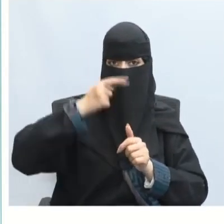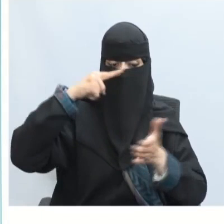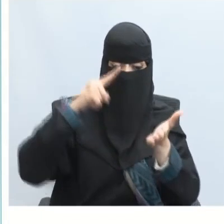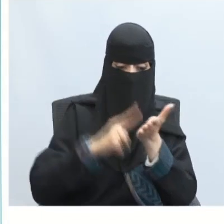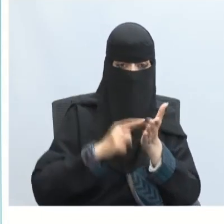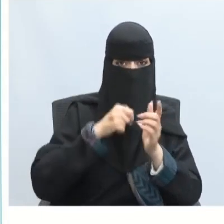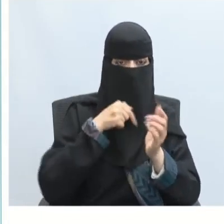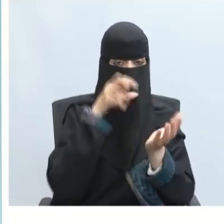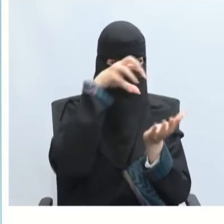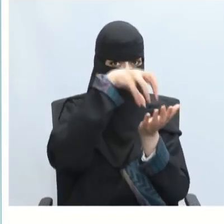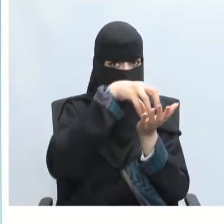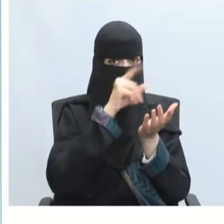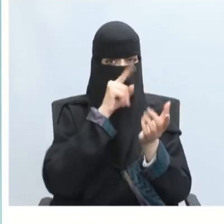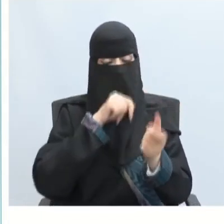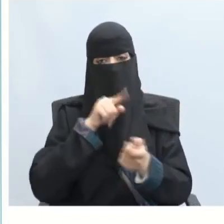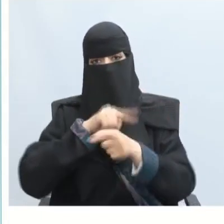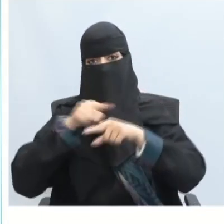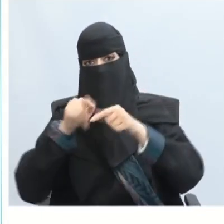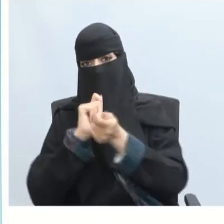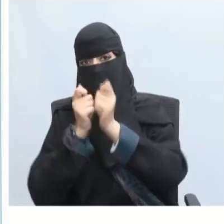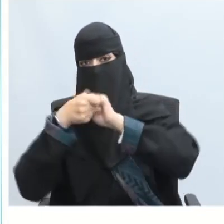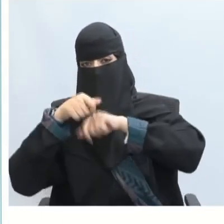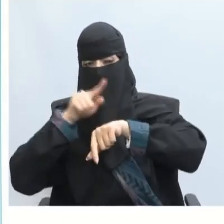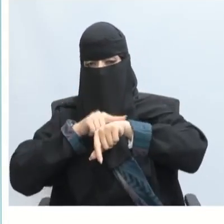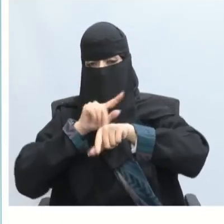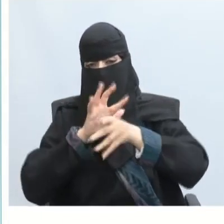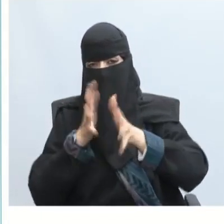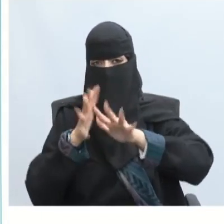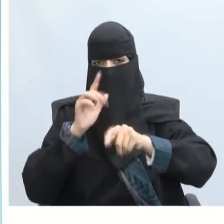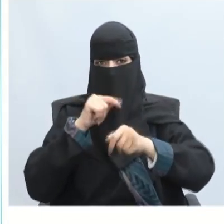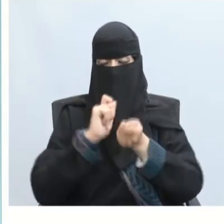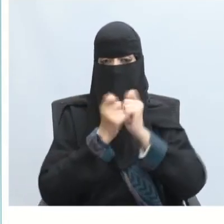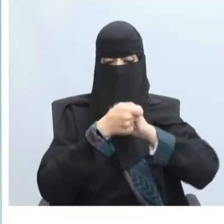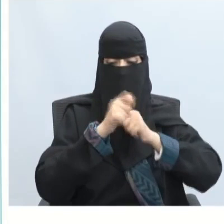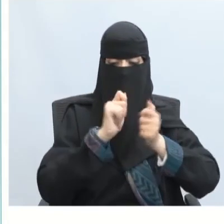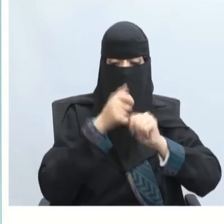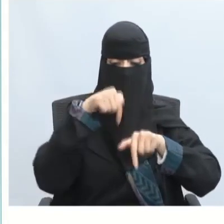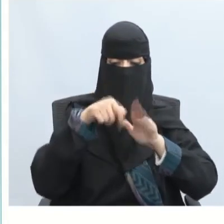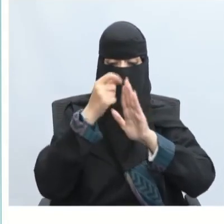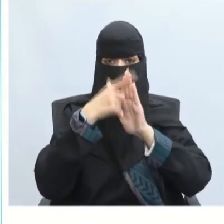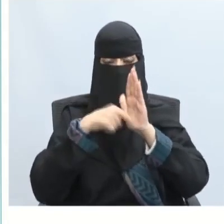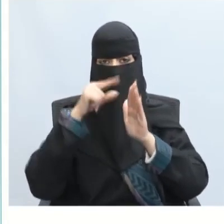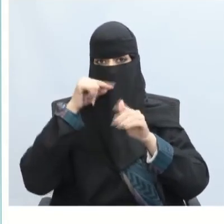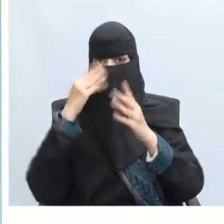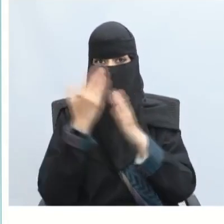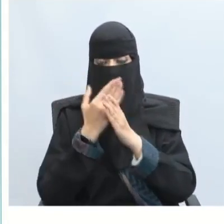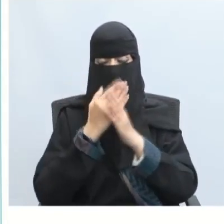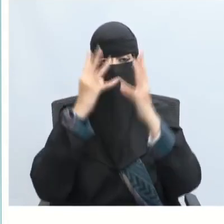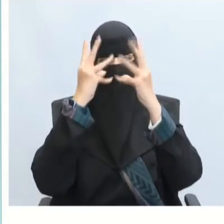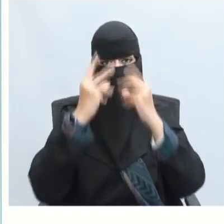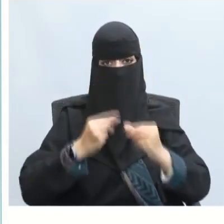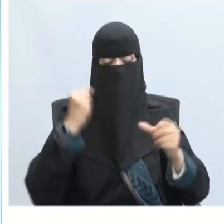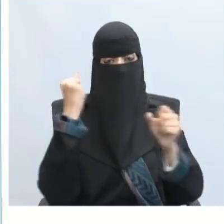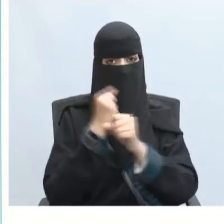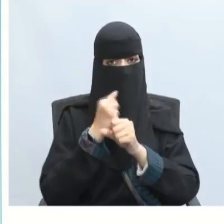يضطر الجهه الى تعديلها من وقت لاخر حتى يوائم العمل